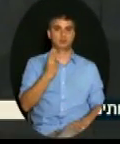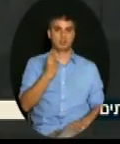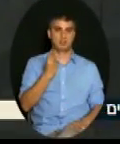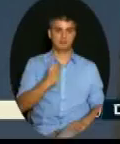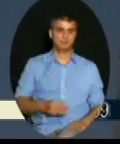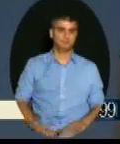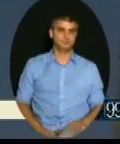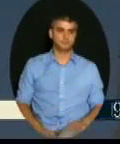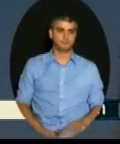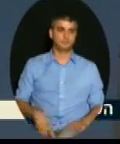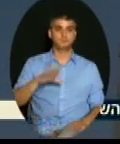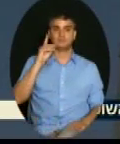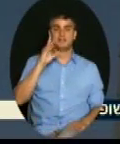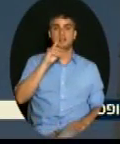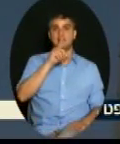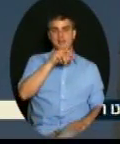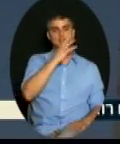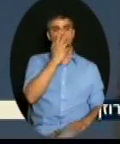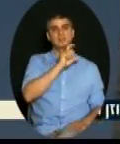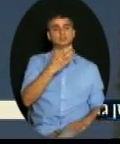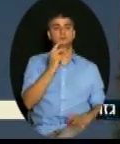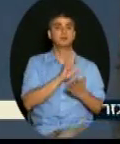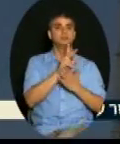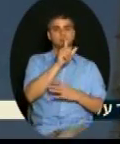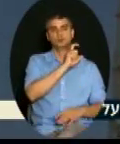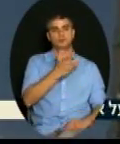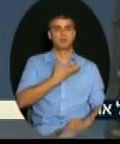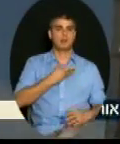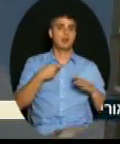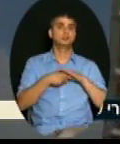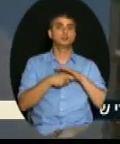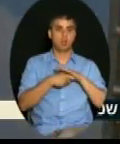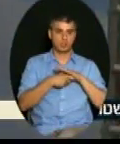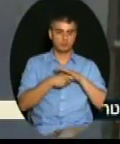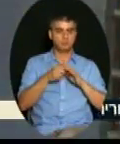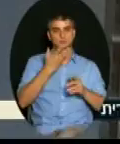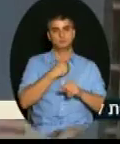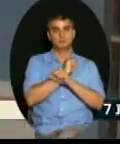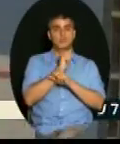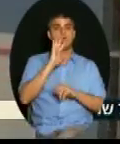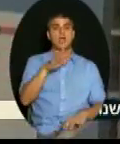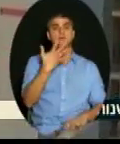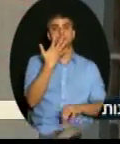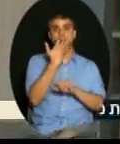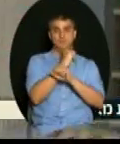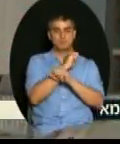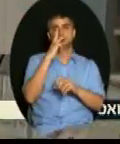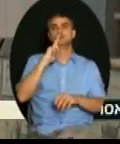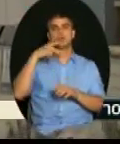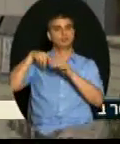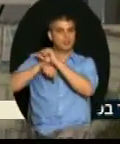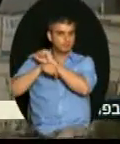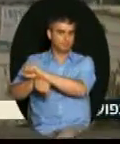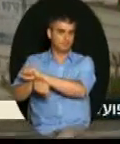300,000 שקלים. ודני דנקנר, נאשם מספר 12, הורשע בקבלת שוחד, נגזרו עליו 5 שנות מאסר, מהן